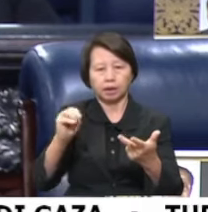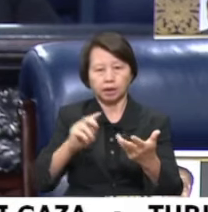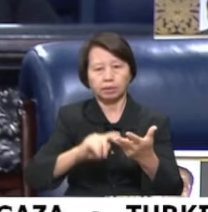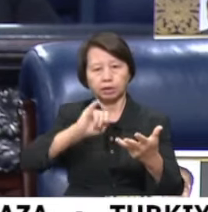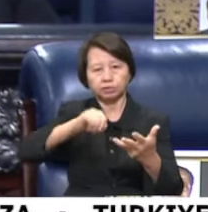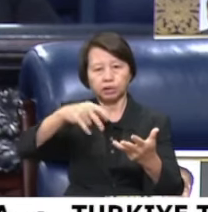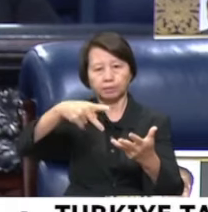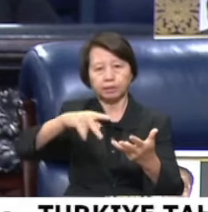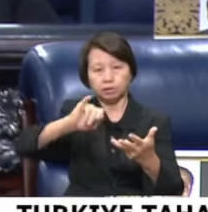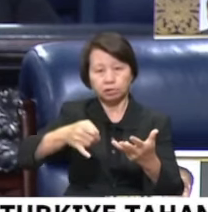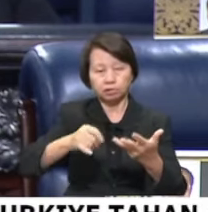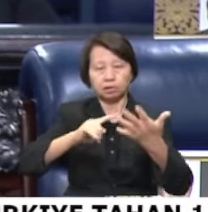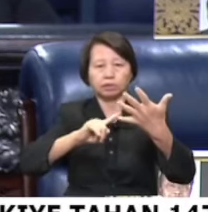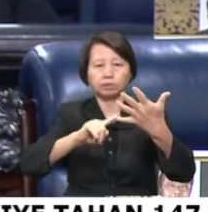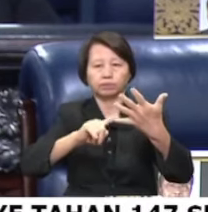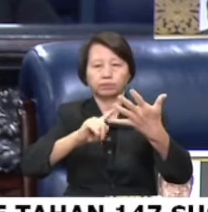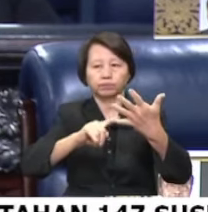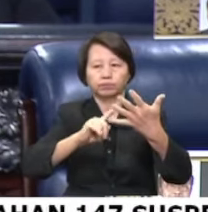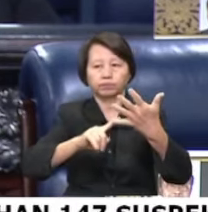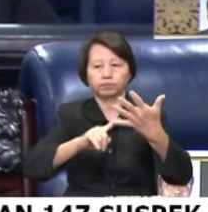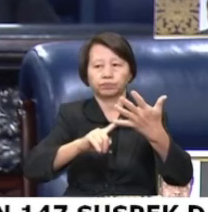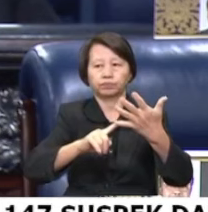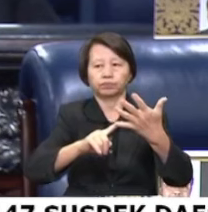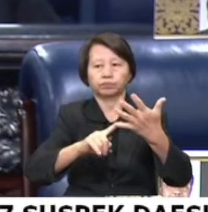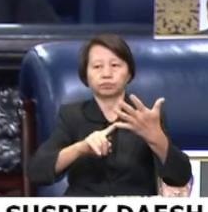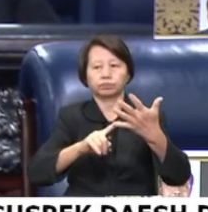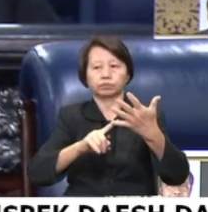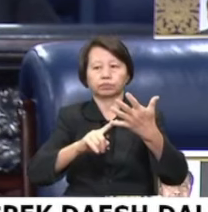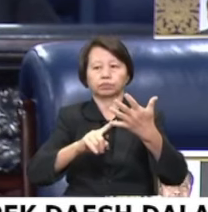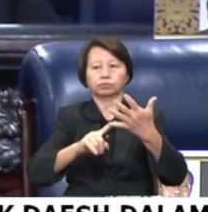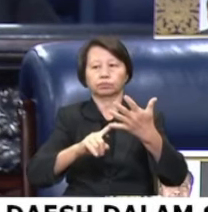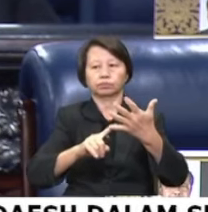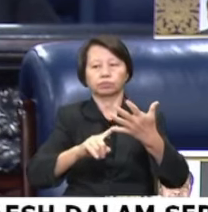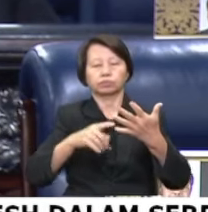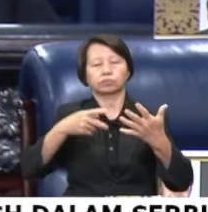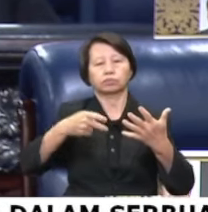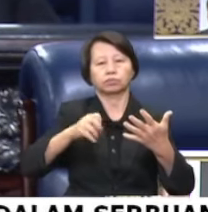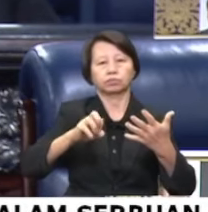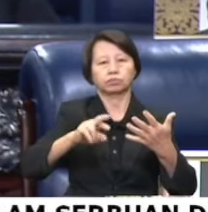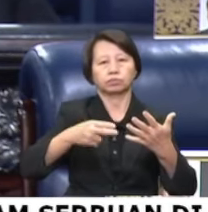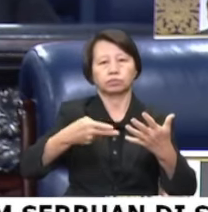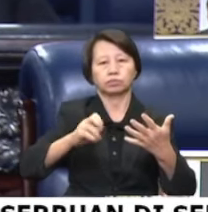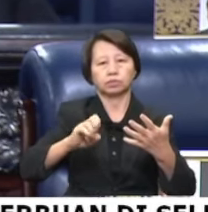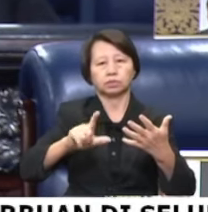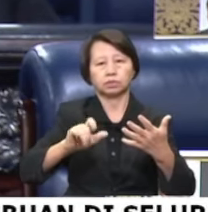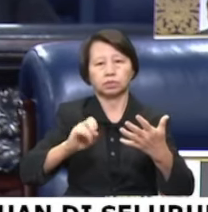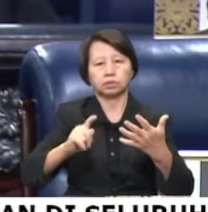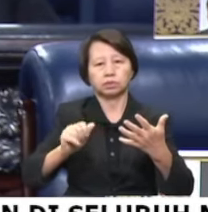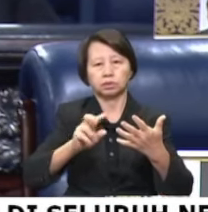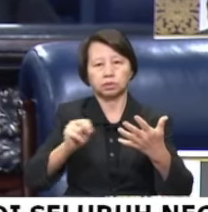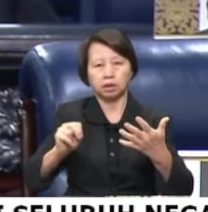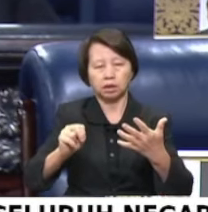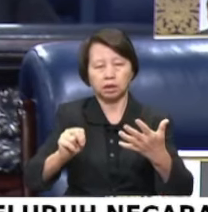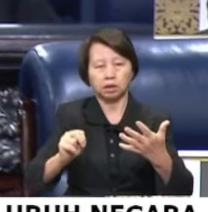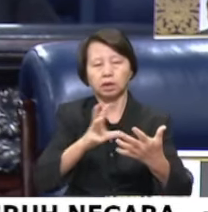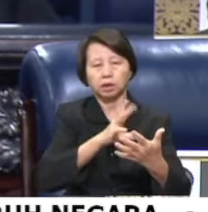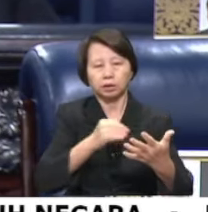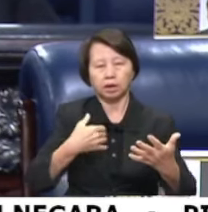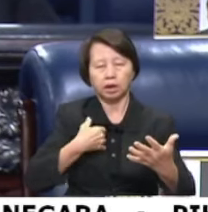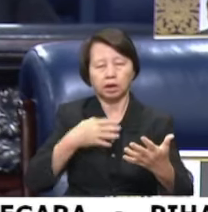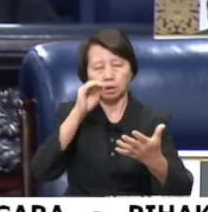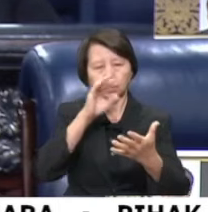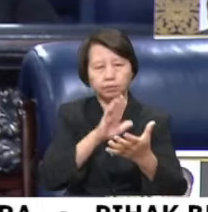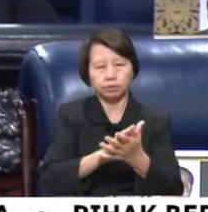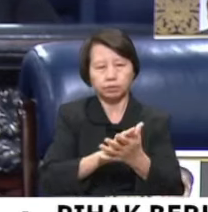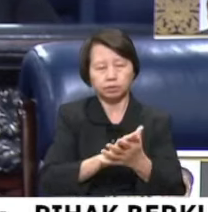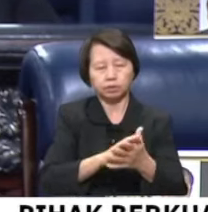JPJ, Pelitan juga Maktis. Dan saya percaya dengan adanya penjelasan di